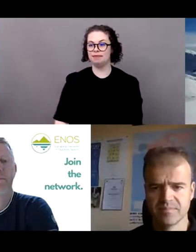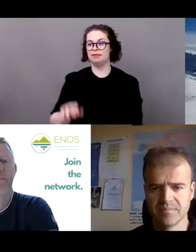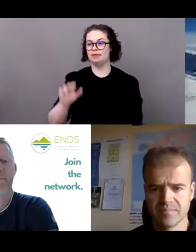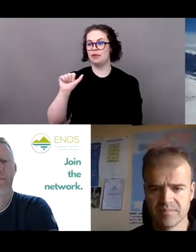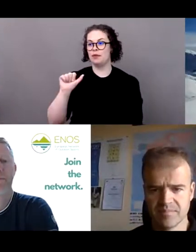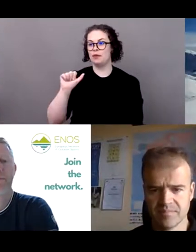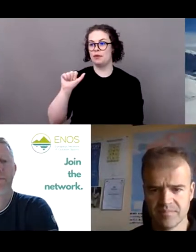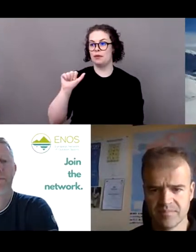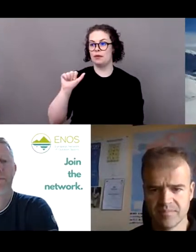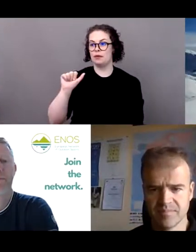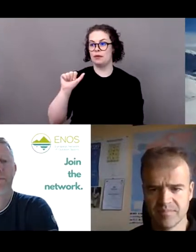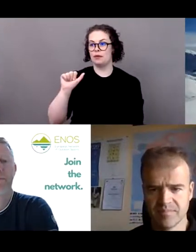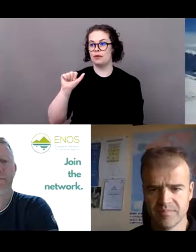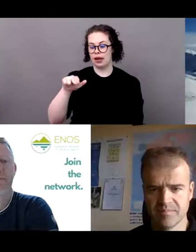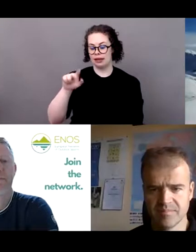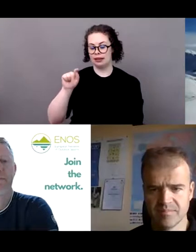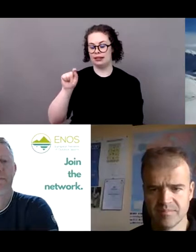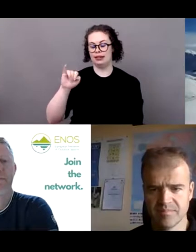You can present yourself.